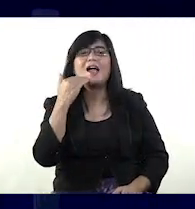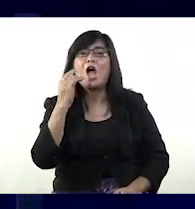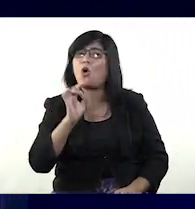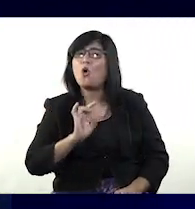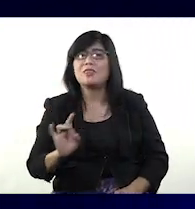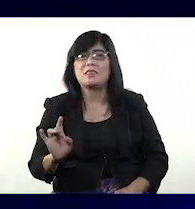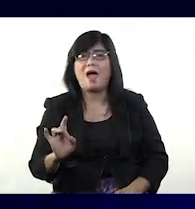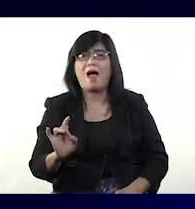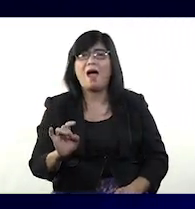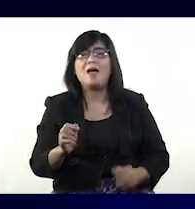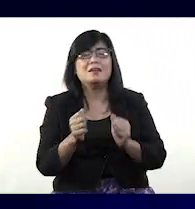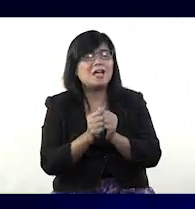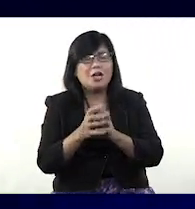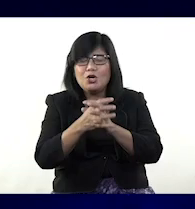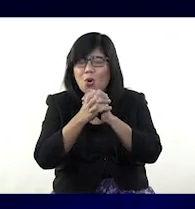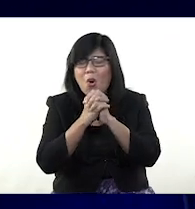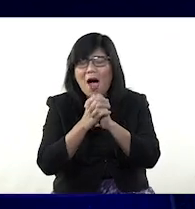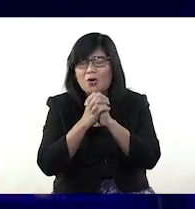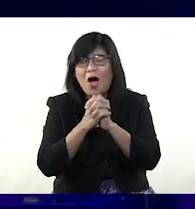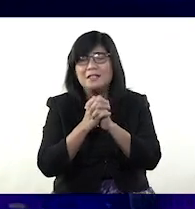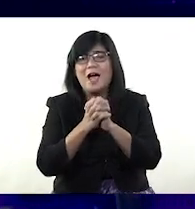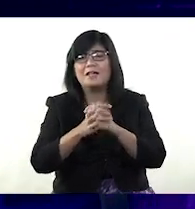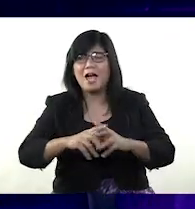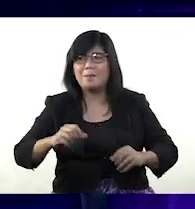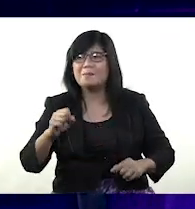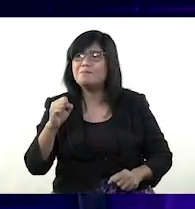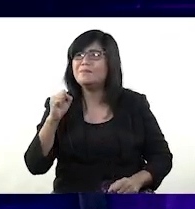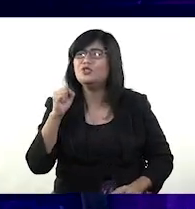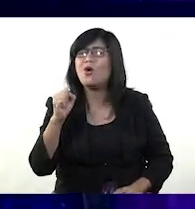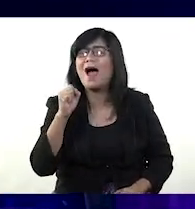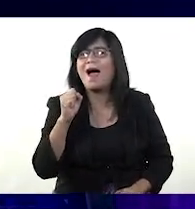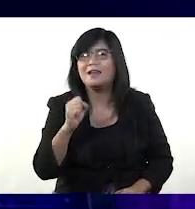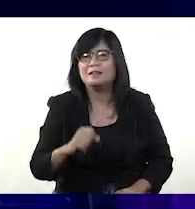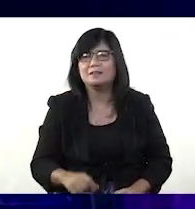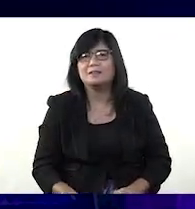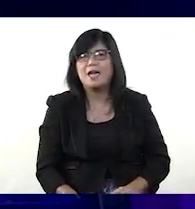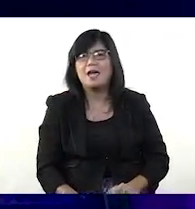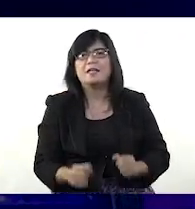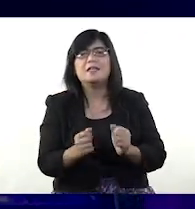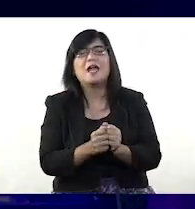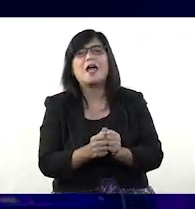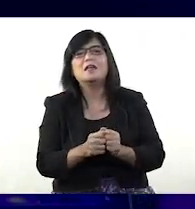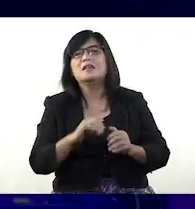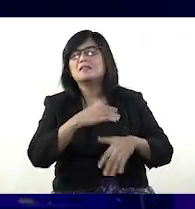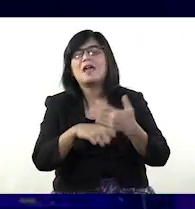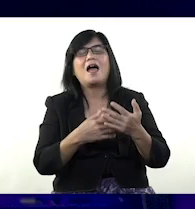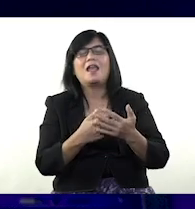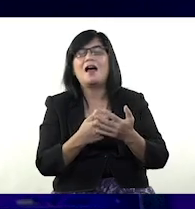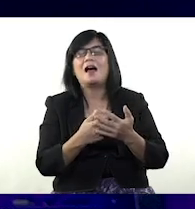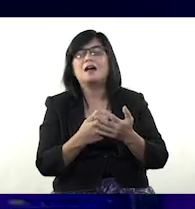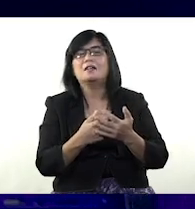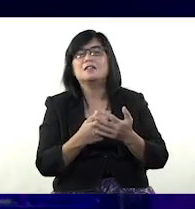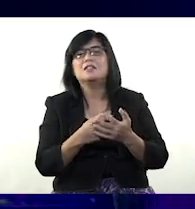dengan doanya dengan perjuangannya Hai dengan segala sesuatu dilakukan demi Injil